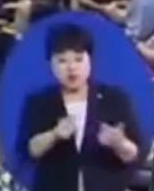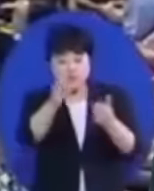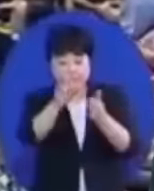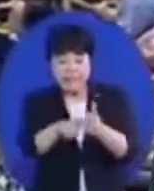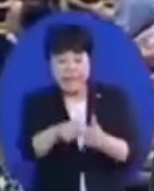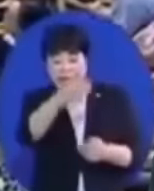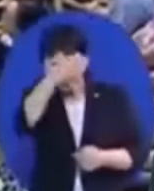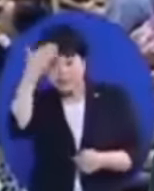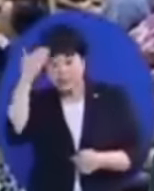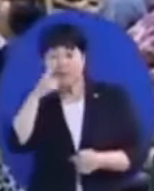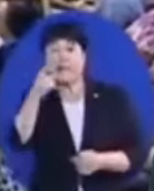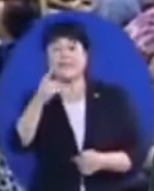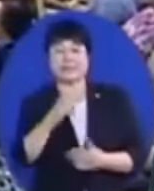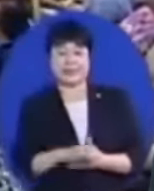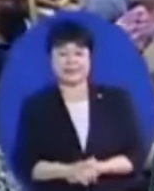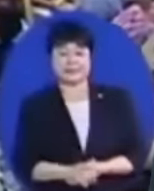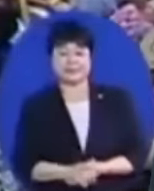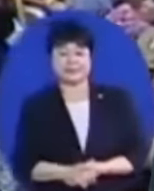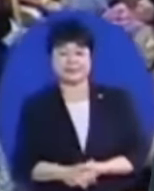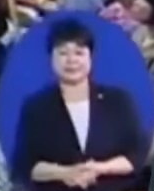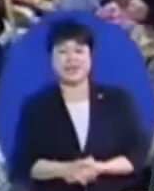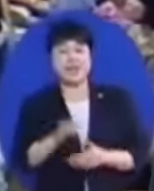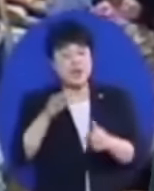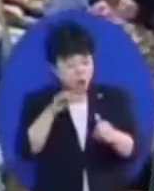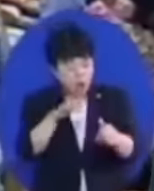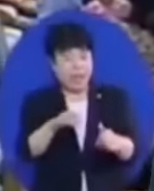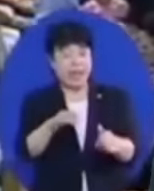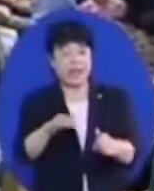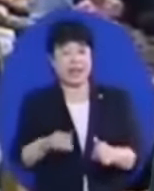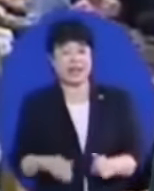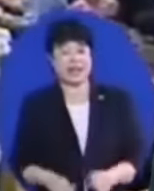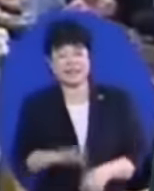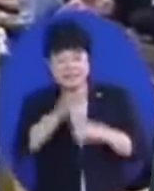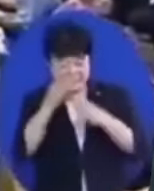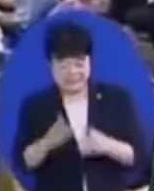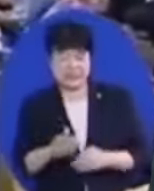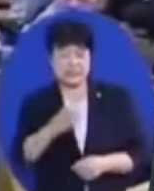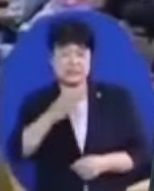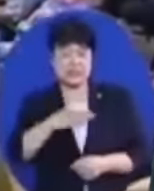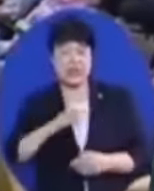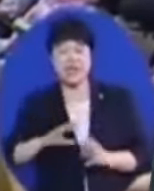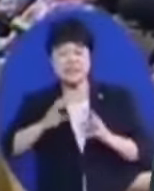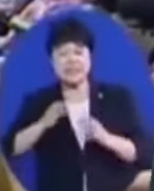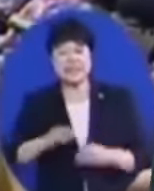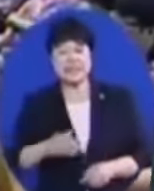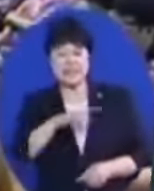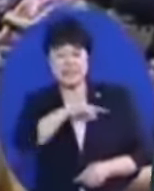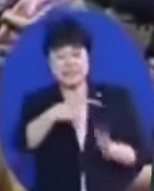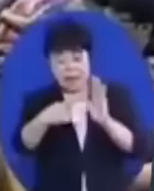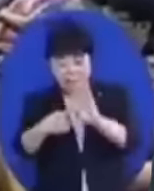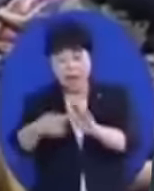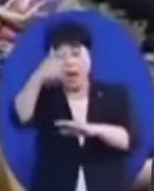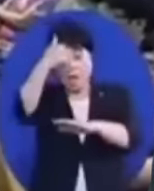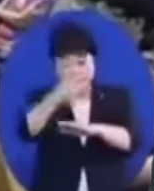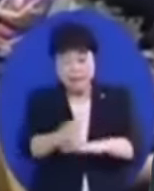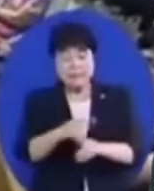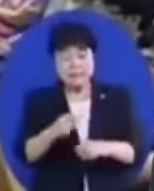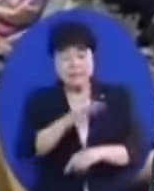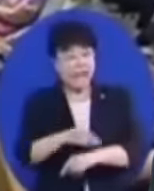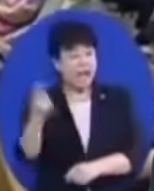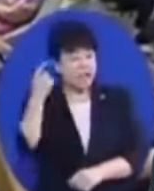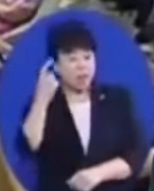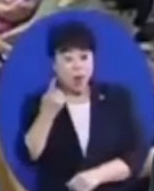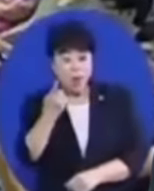한 젊은이에게 이렇게 말했습니다. 여보게, 생전에 다소 남아 세상에 알려진 사람의 마지막 말을 귀담아